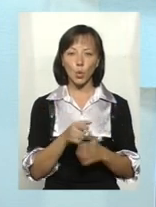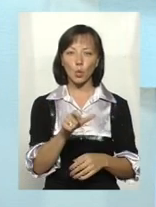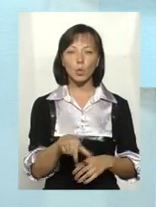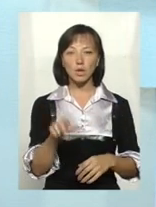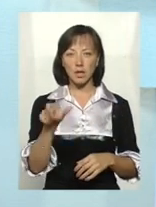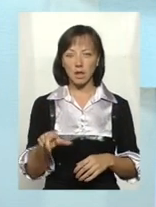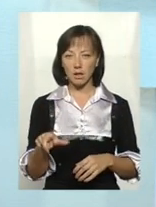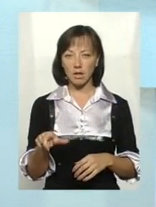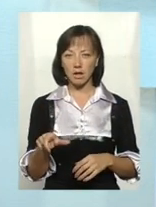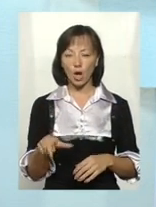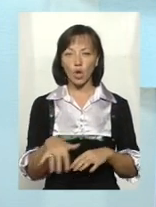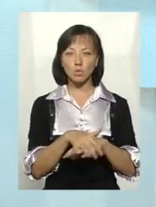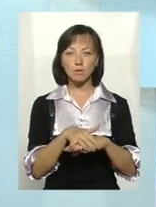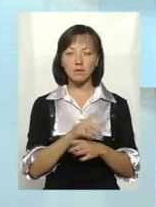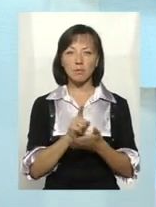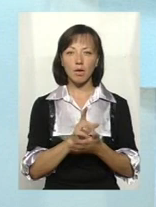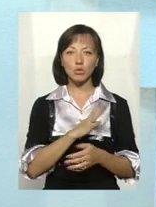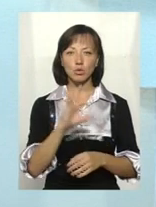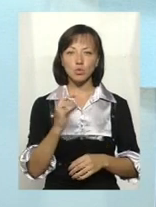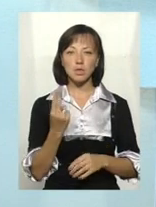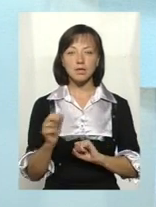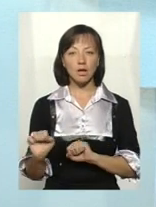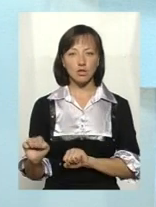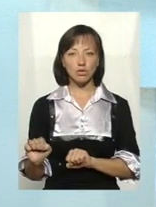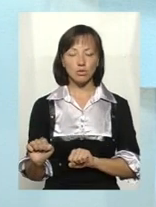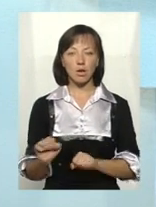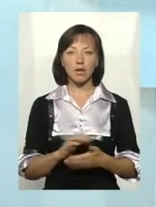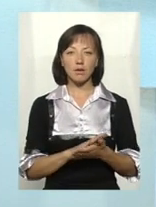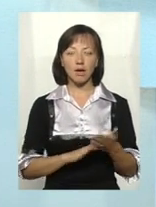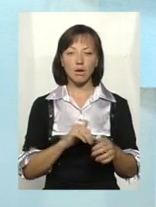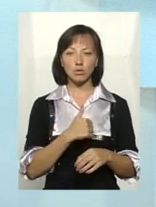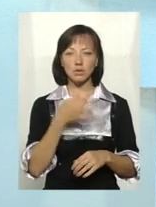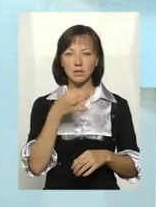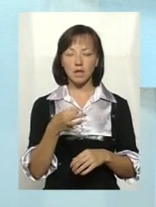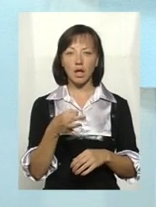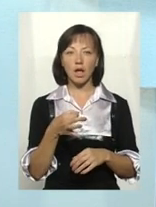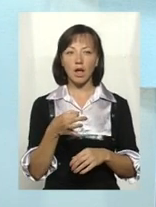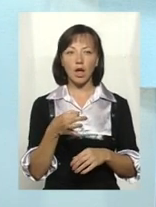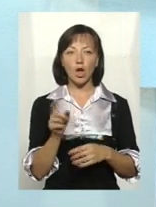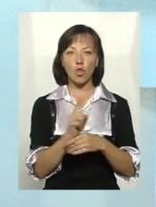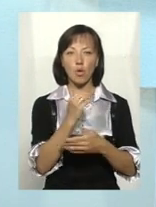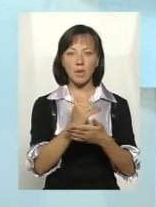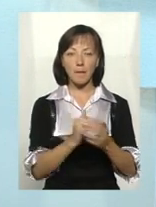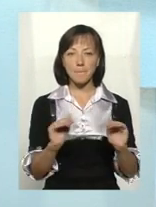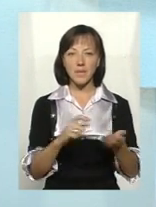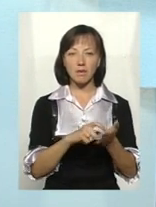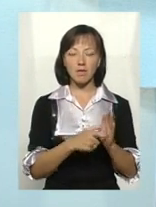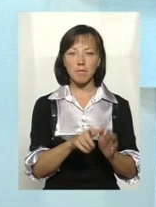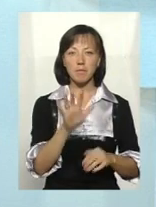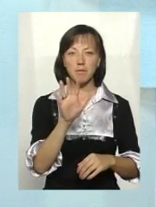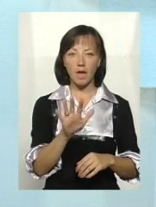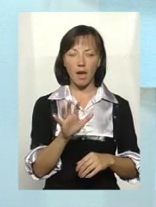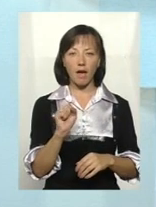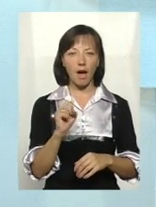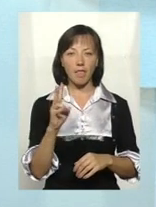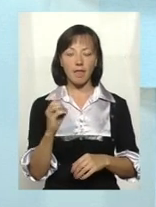людей. Суспільство має бути соціально захищене. Далі я вам хочу сказати. Нормативи, мінімум в класі має бути 5, а